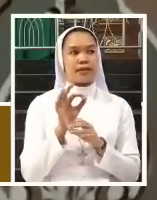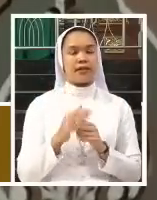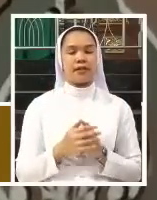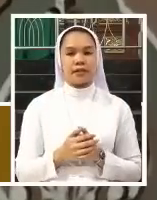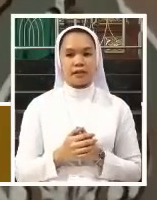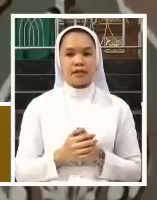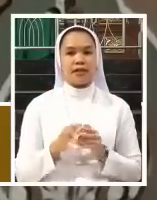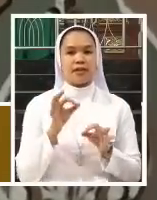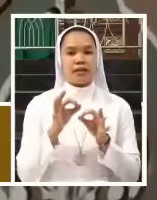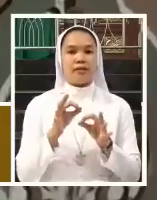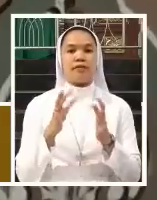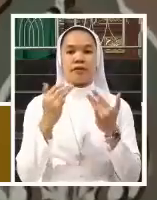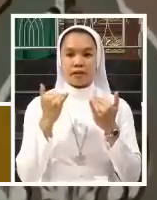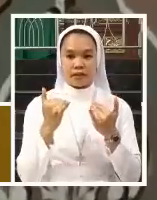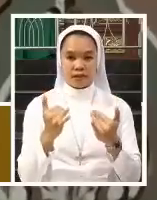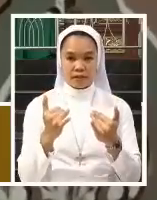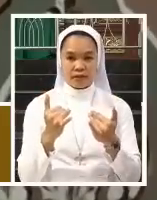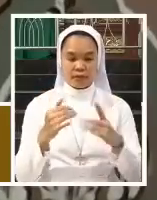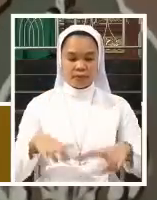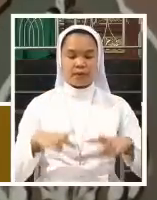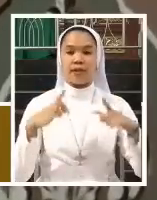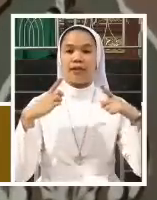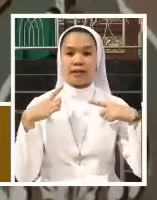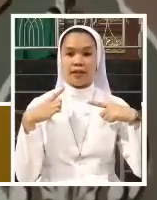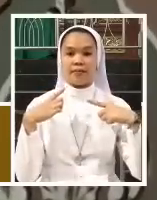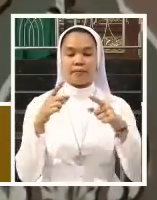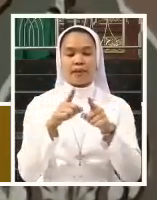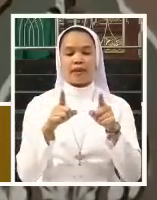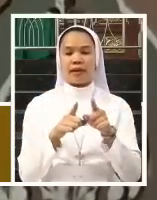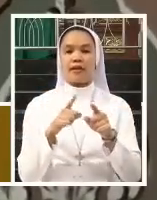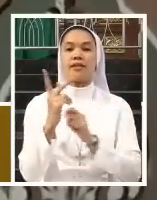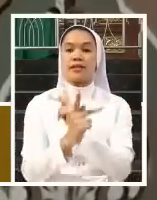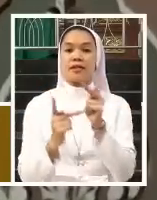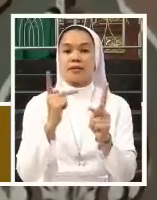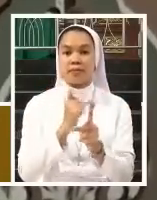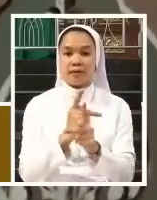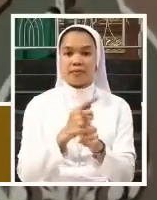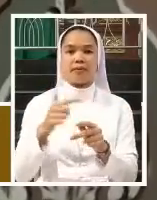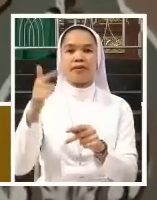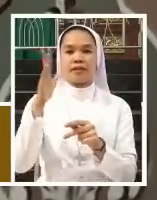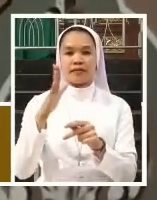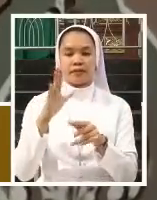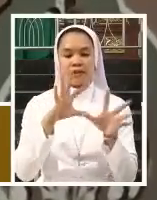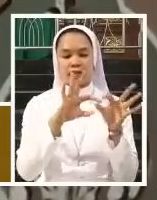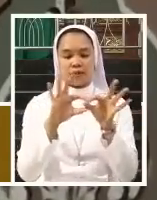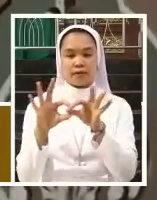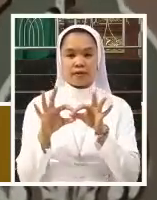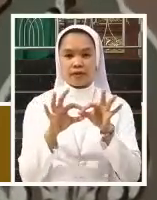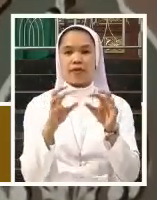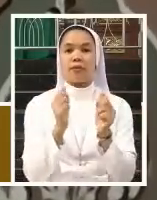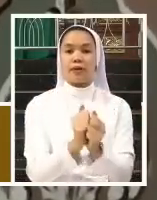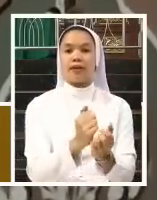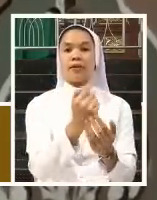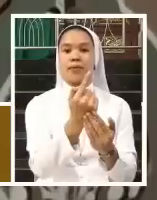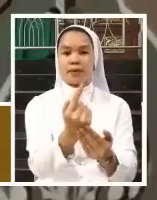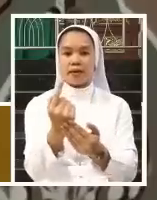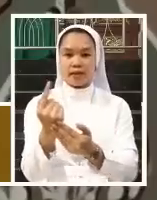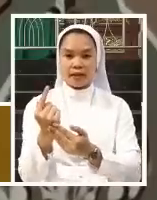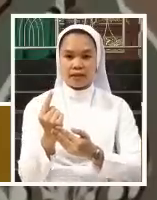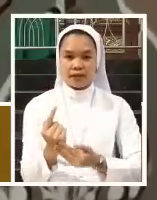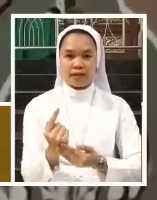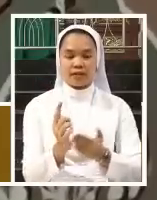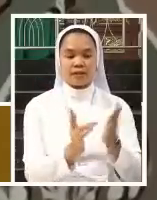Kung kitangonyan, nagiging buhay na simbahan in profound communion with one another is